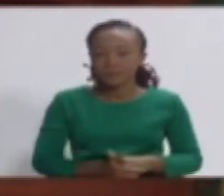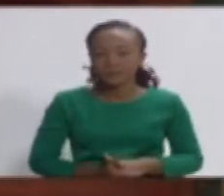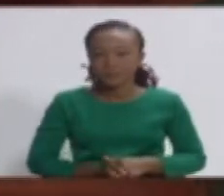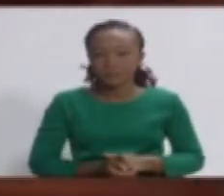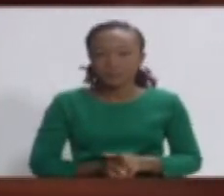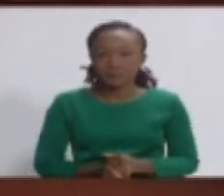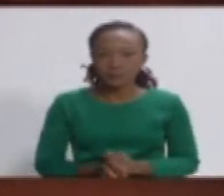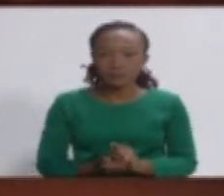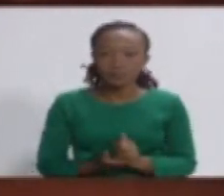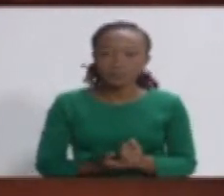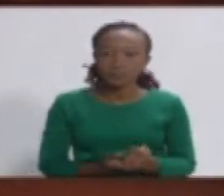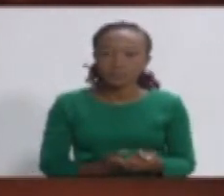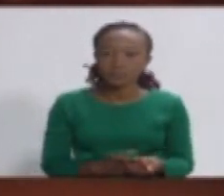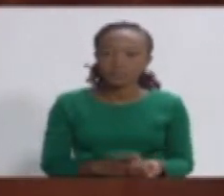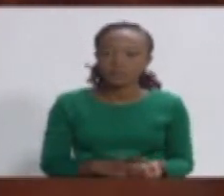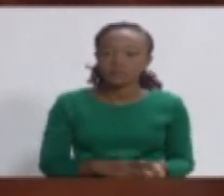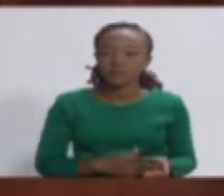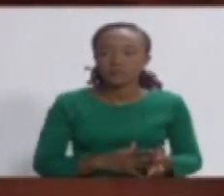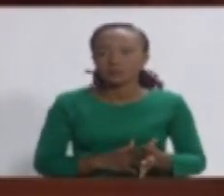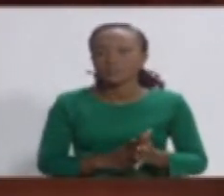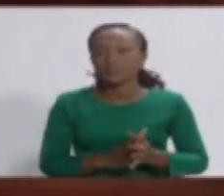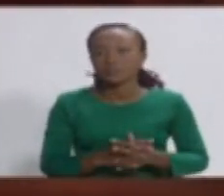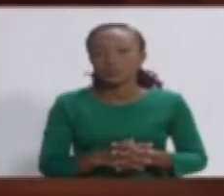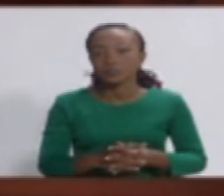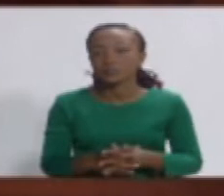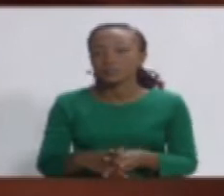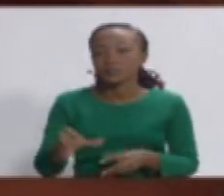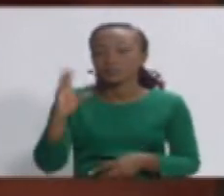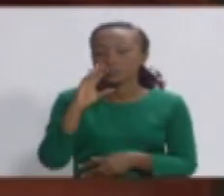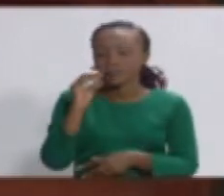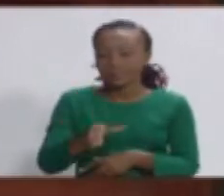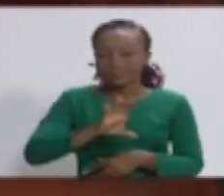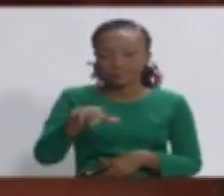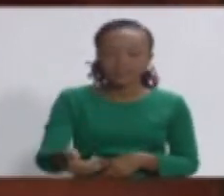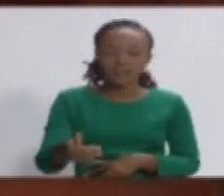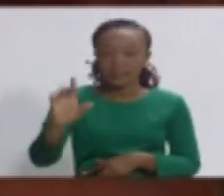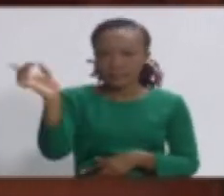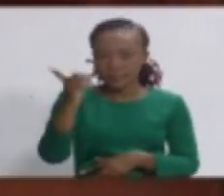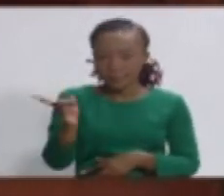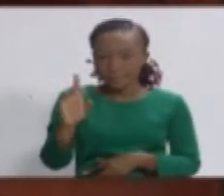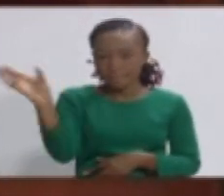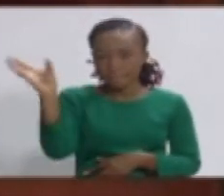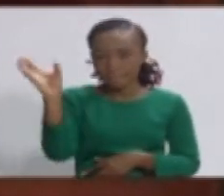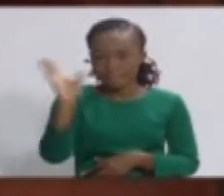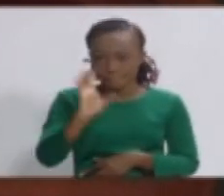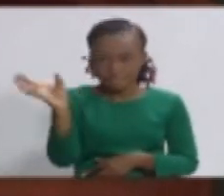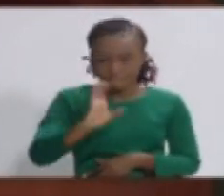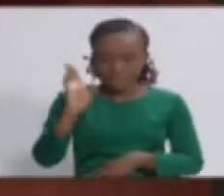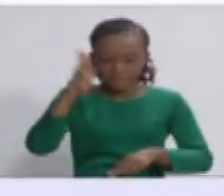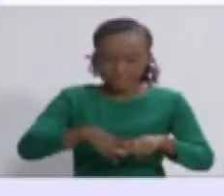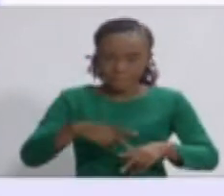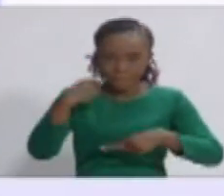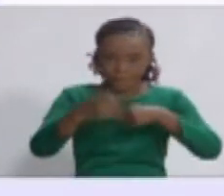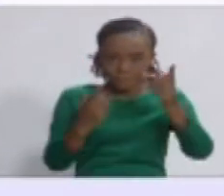Kangara, having been elected the Speaker of the County Assembly of Nairobi City, do swear. Kwenye kikao